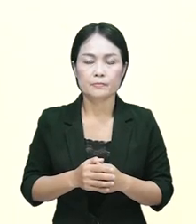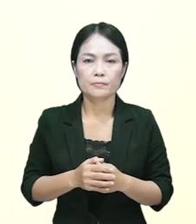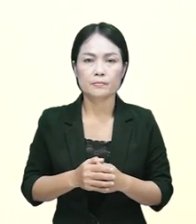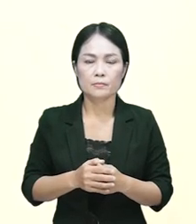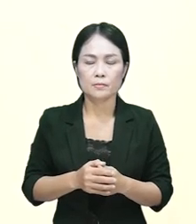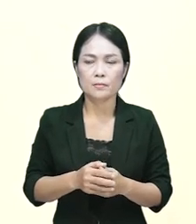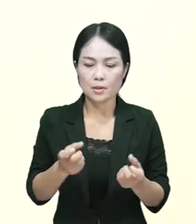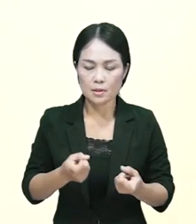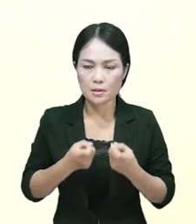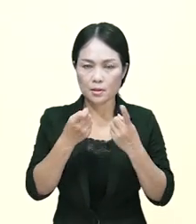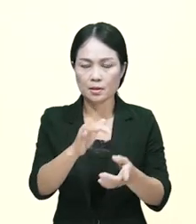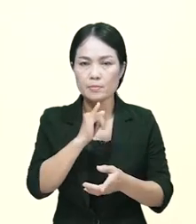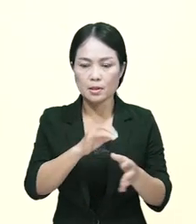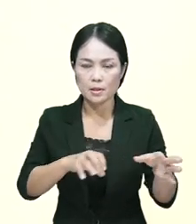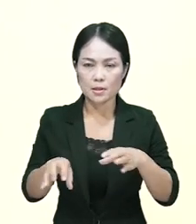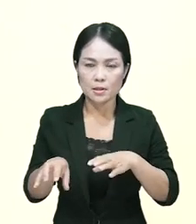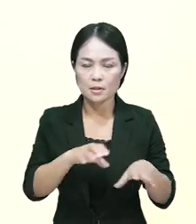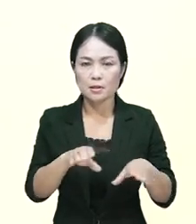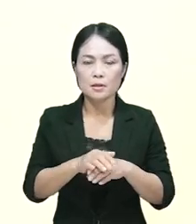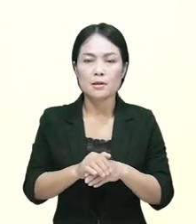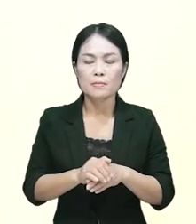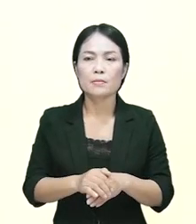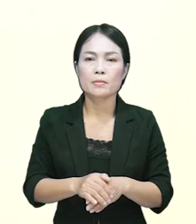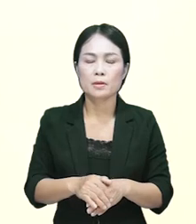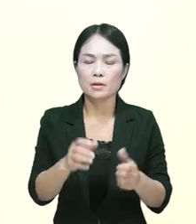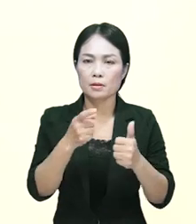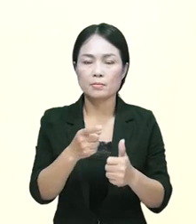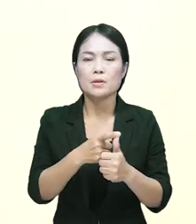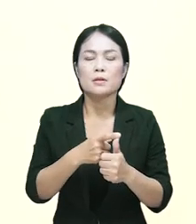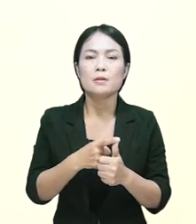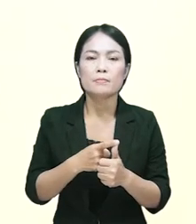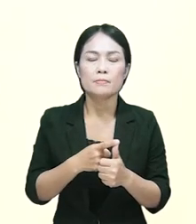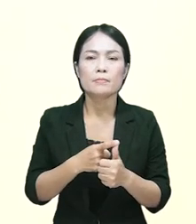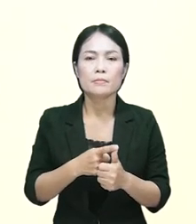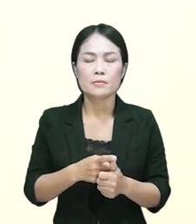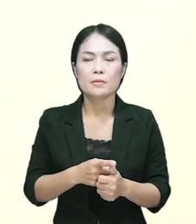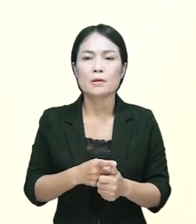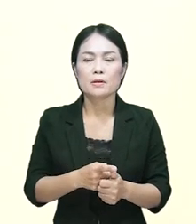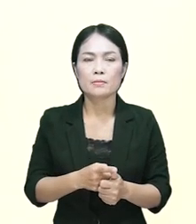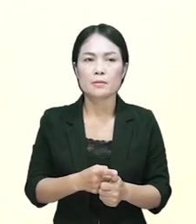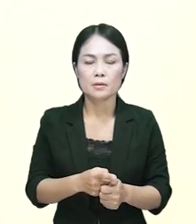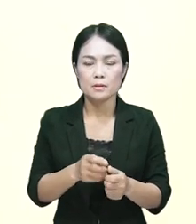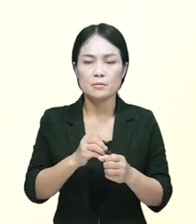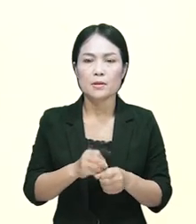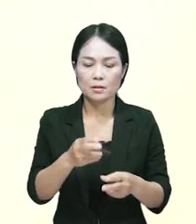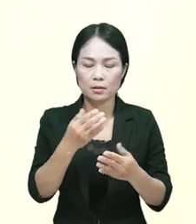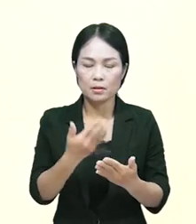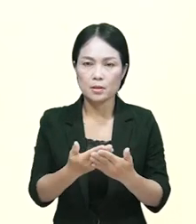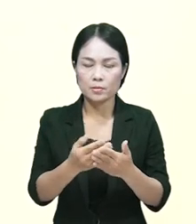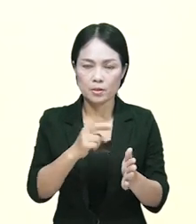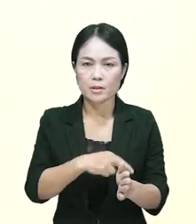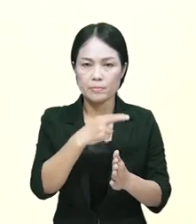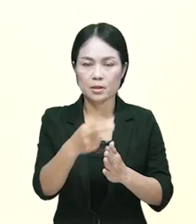ជាហេតុដោយសារតែសកម្មភាពមួយនេះកើតឡើងមុនបន្ទាប់មកទើបលេចចេញជាលទ្ធផលនេះឡើងឲ្យឈ្មោះថាផ